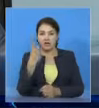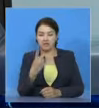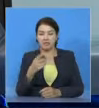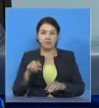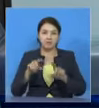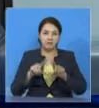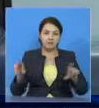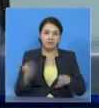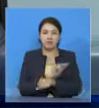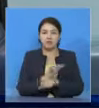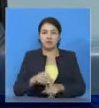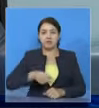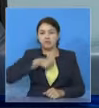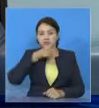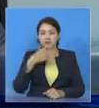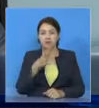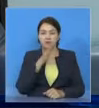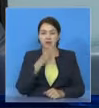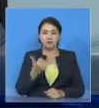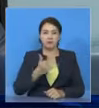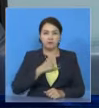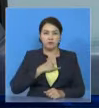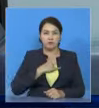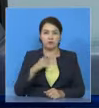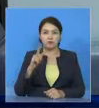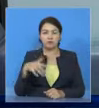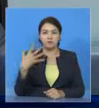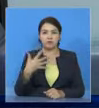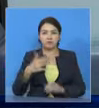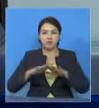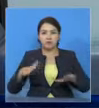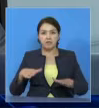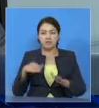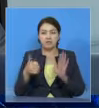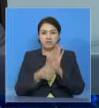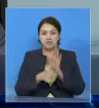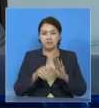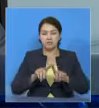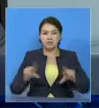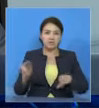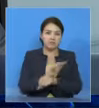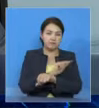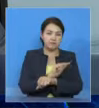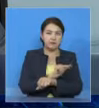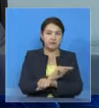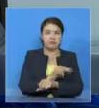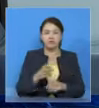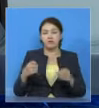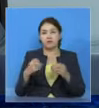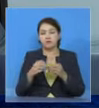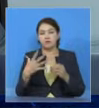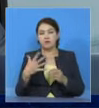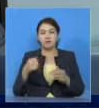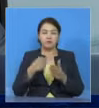стационаре. Старше 5 лет у нас находится 155 детей, из них 6 находятся в стационаре. И от 15